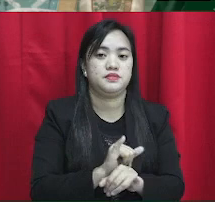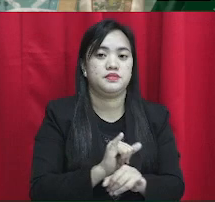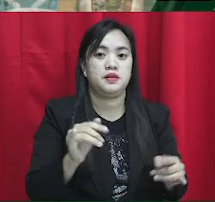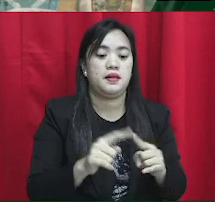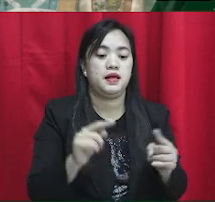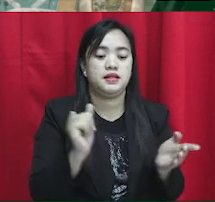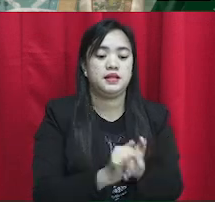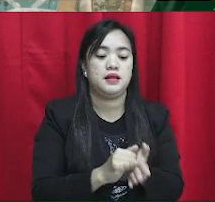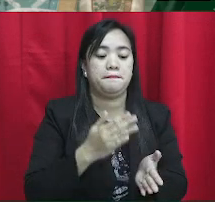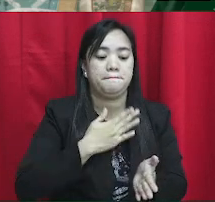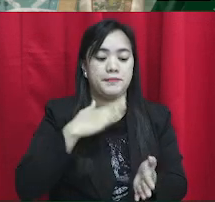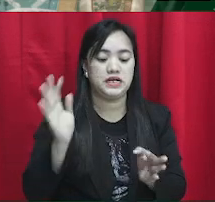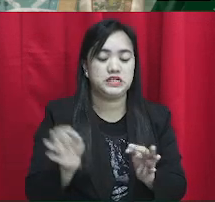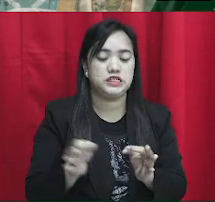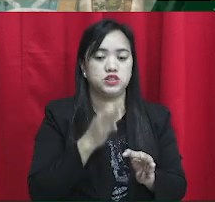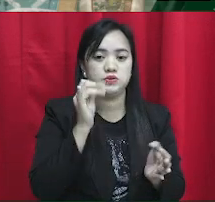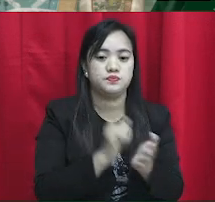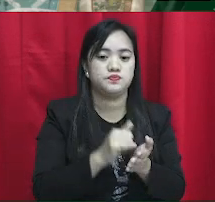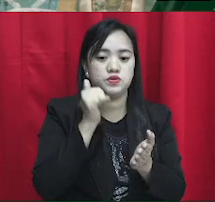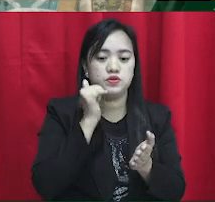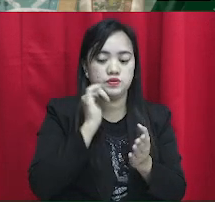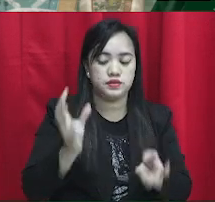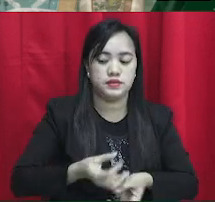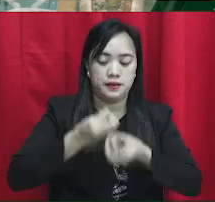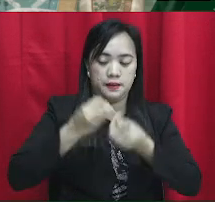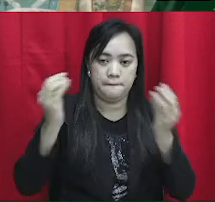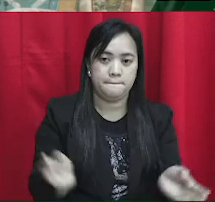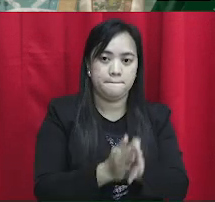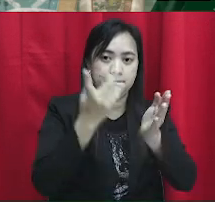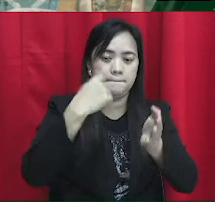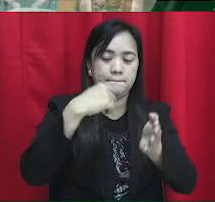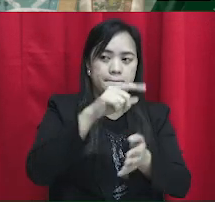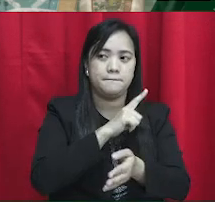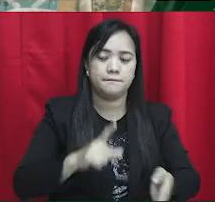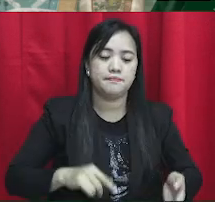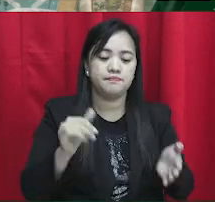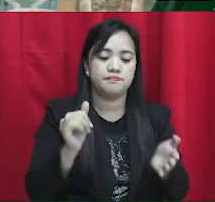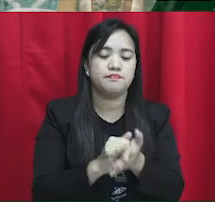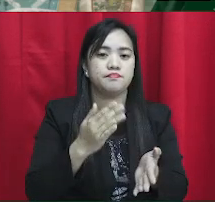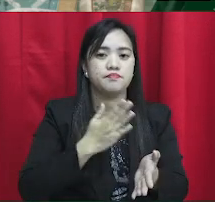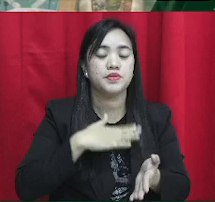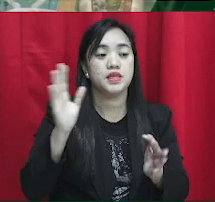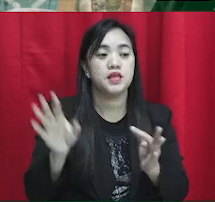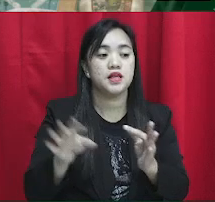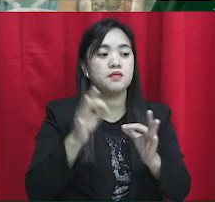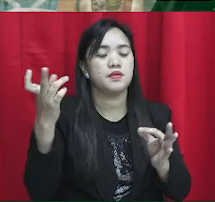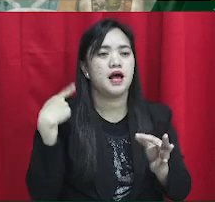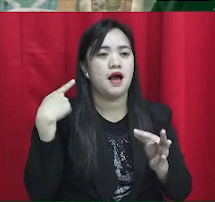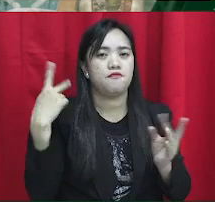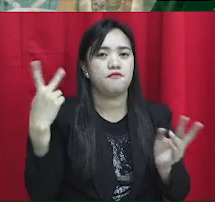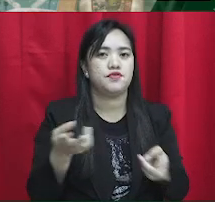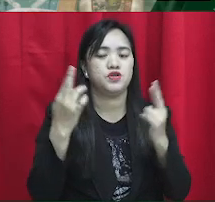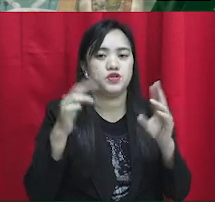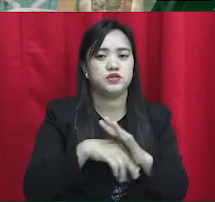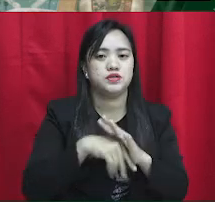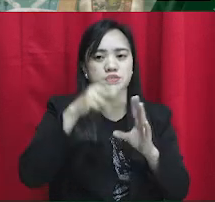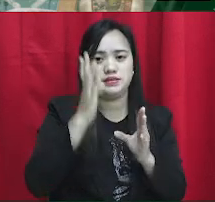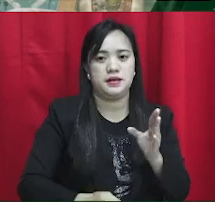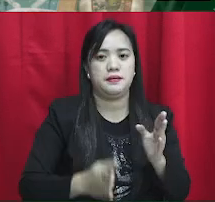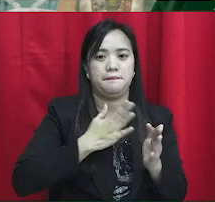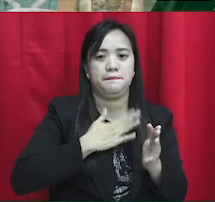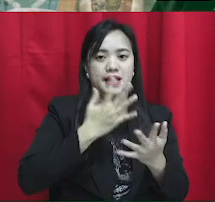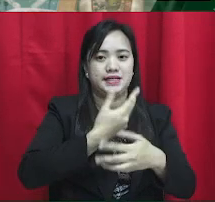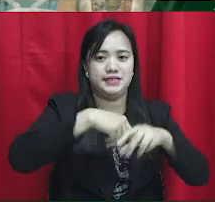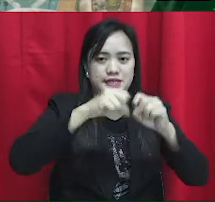soul doth magnify the Lord. At din sinabi niya, my spirit hath rejoice in God my Savior.